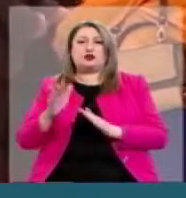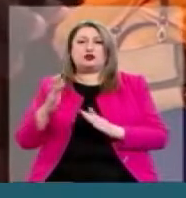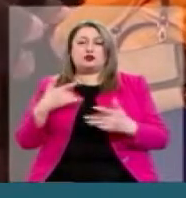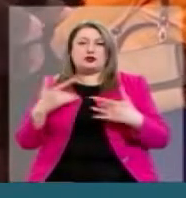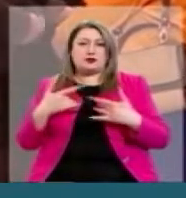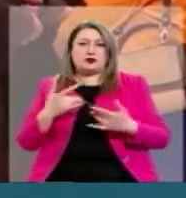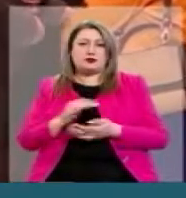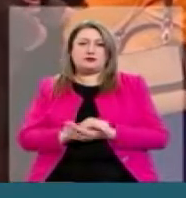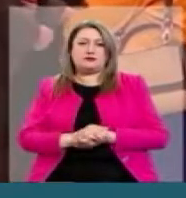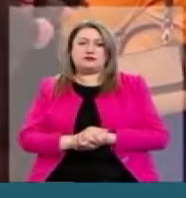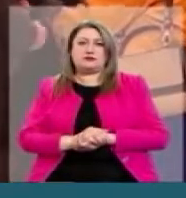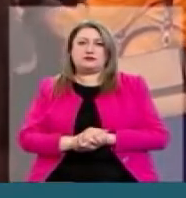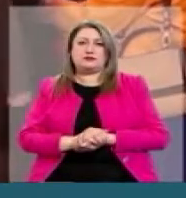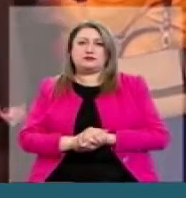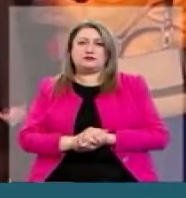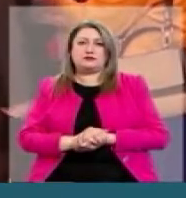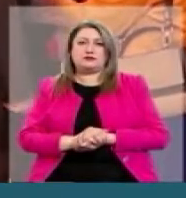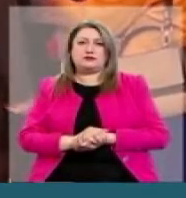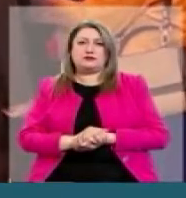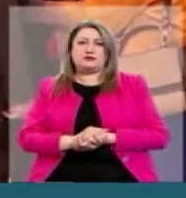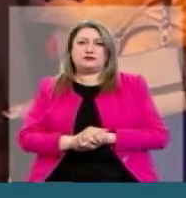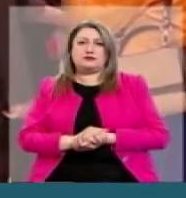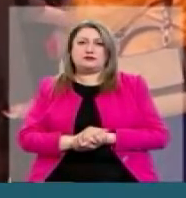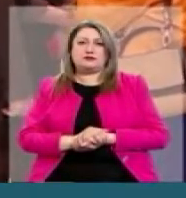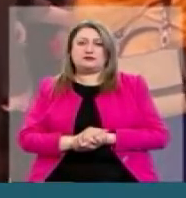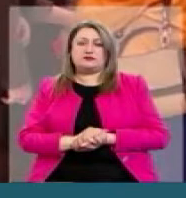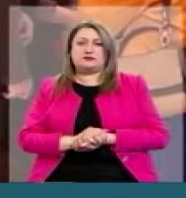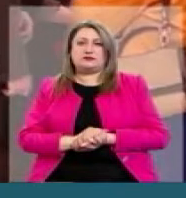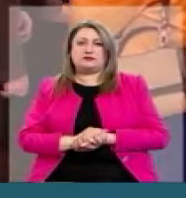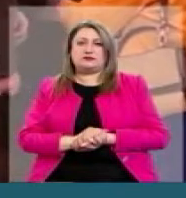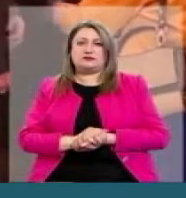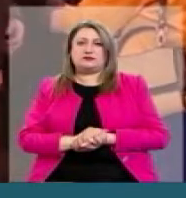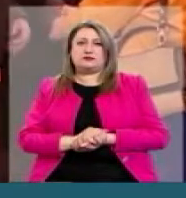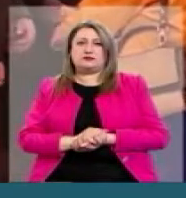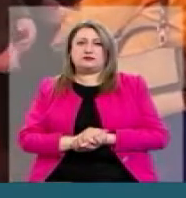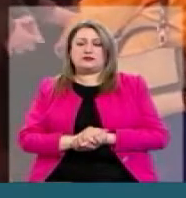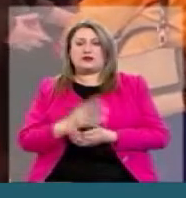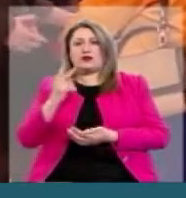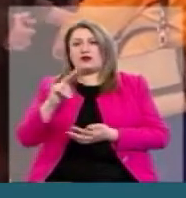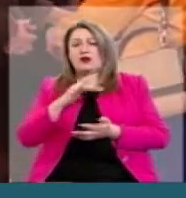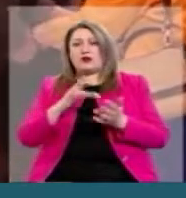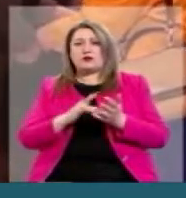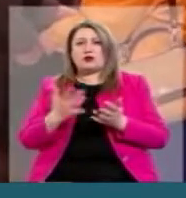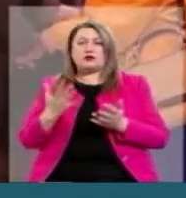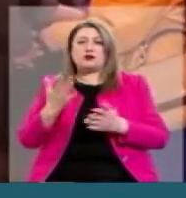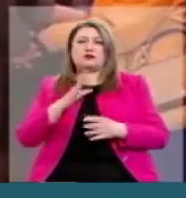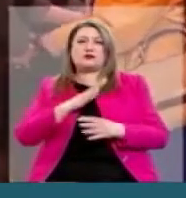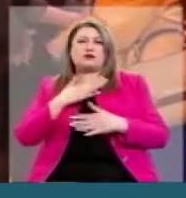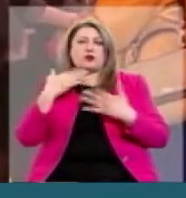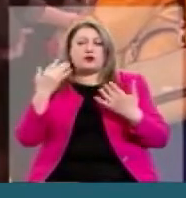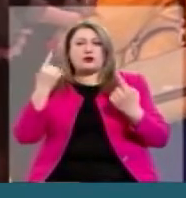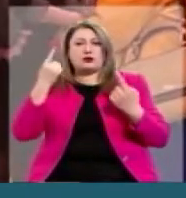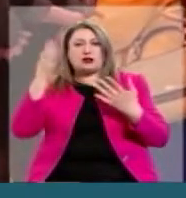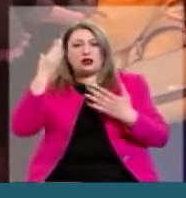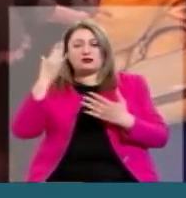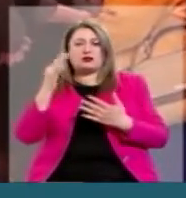колледжіміз, өзіміздің көркем өнерпаз шығармашылық ұжымдары баршамыз бірігіп, осы